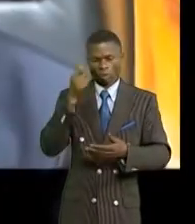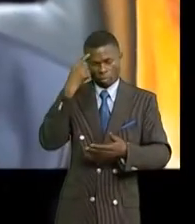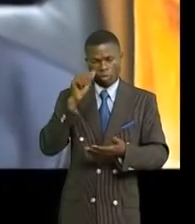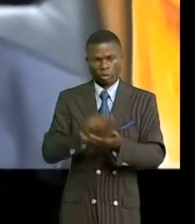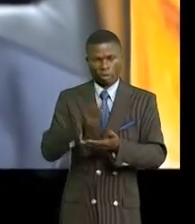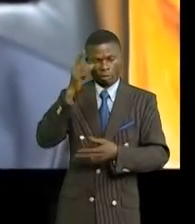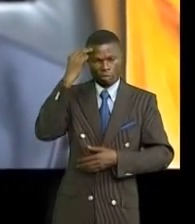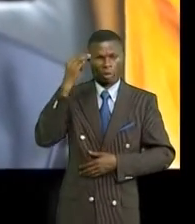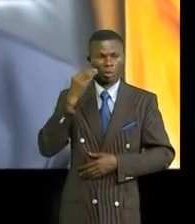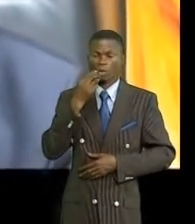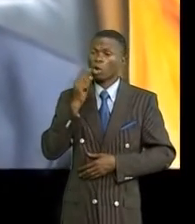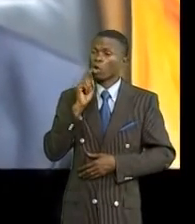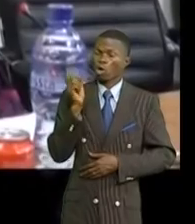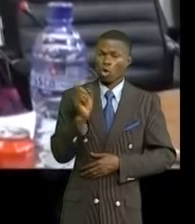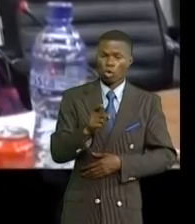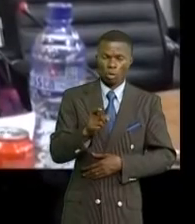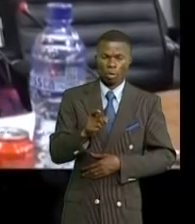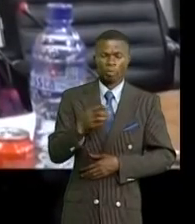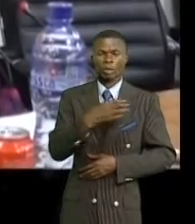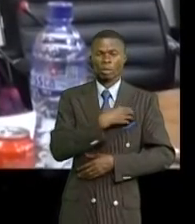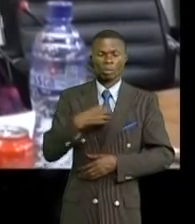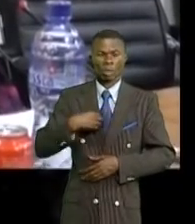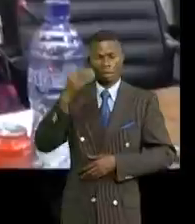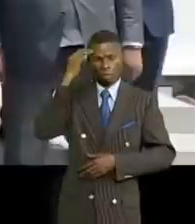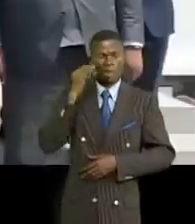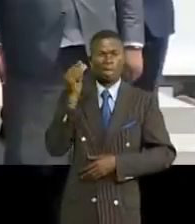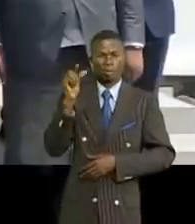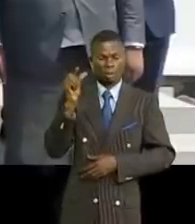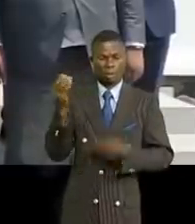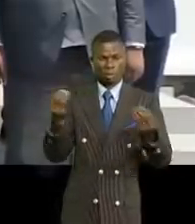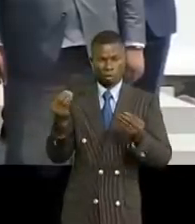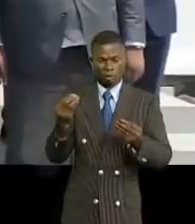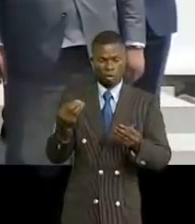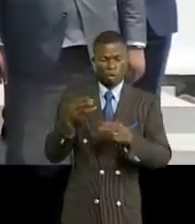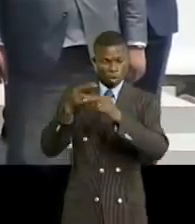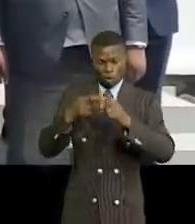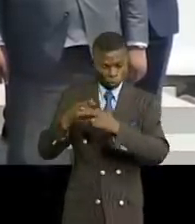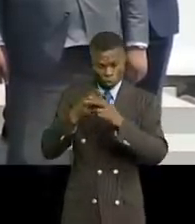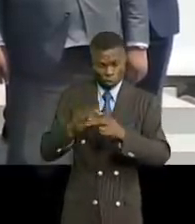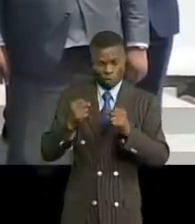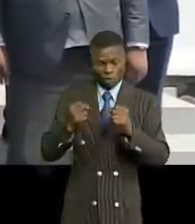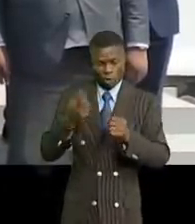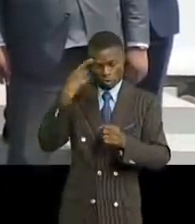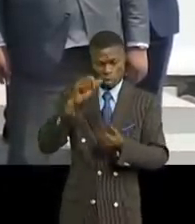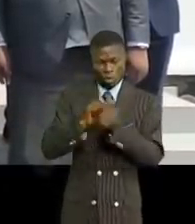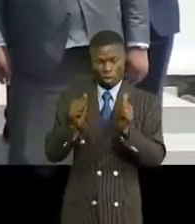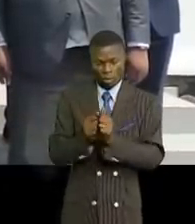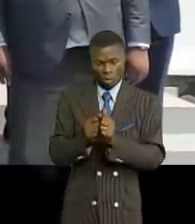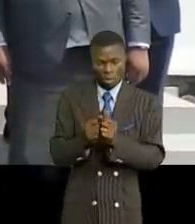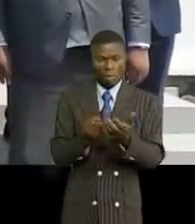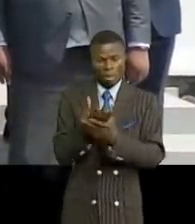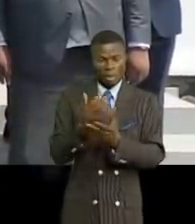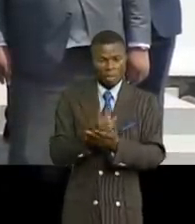ministre a donné des instructions à madame le ministre des mines pour qu'un effort soit fait de manière à retracer le